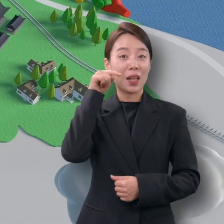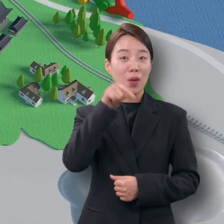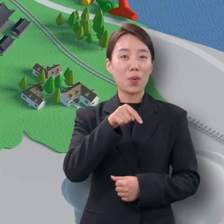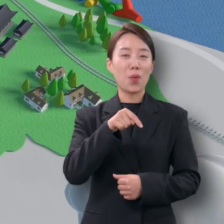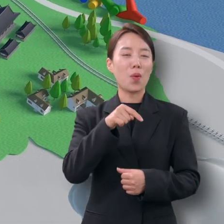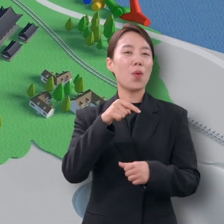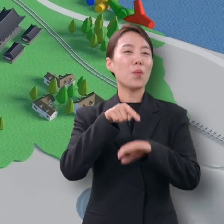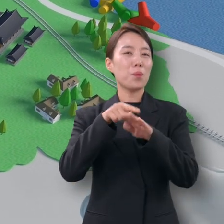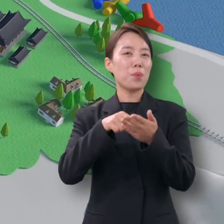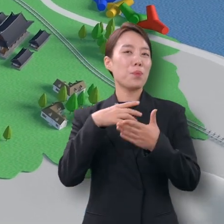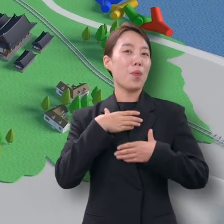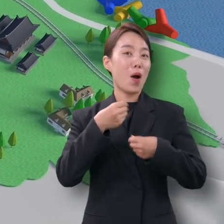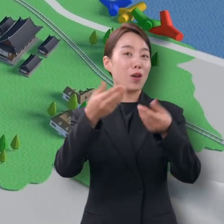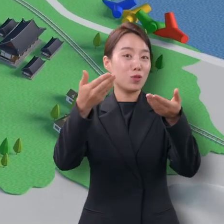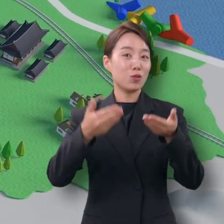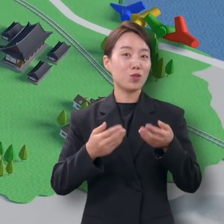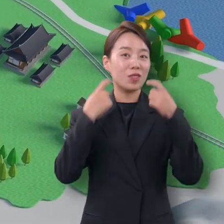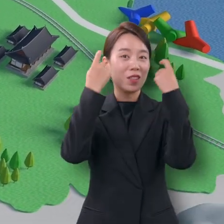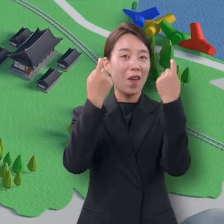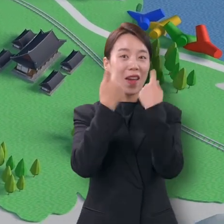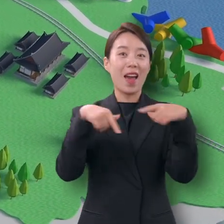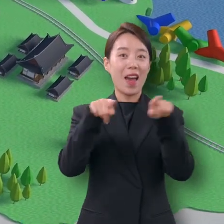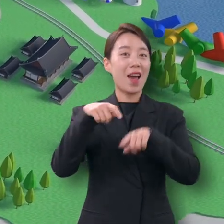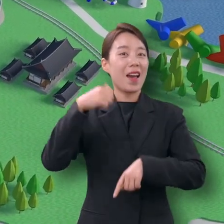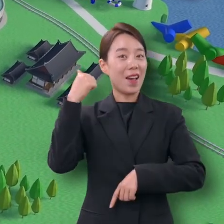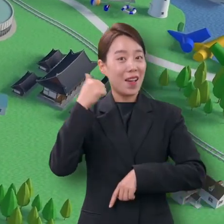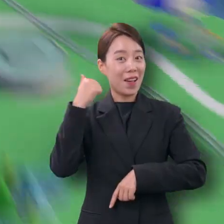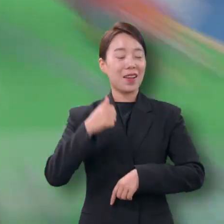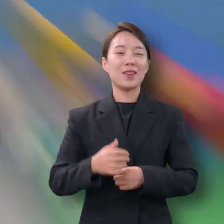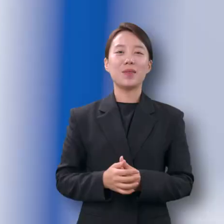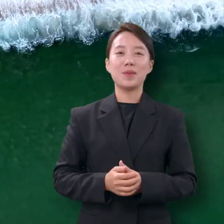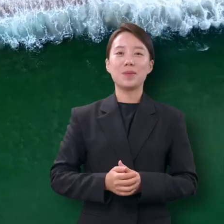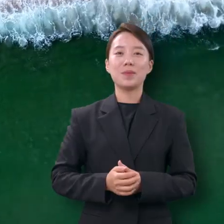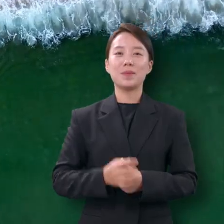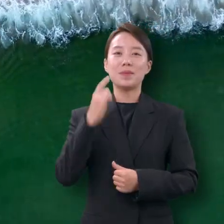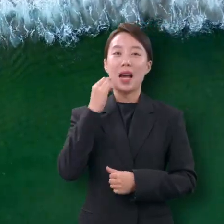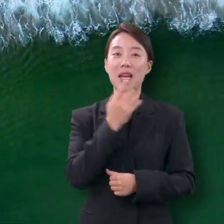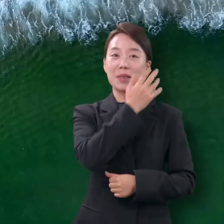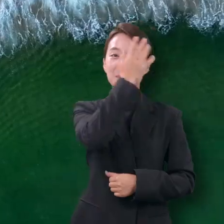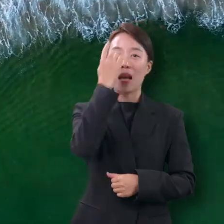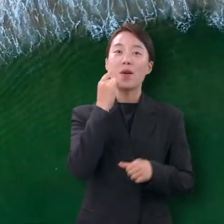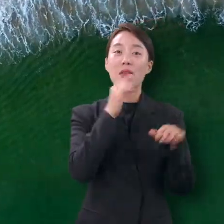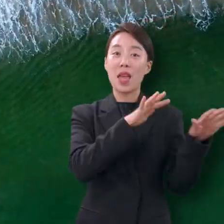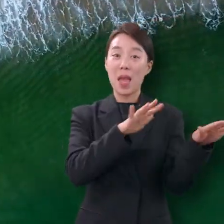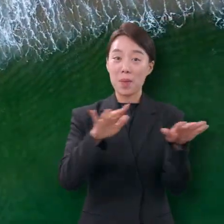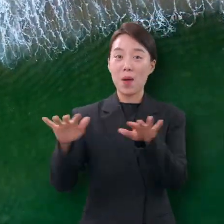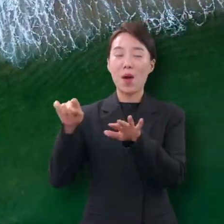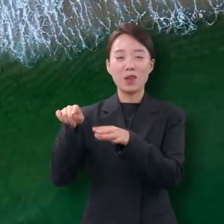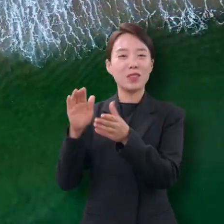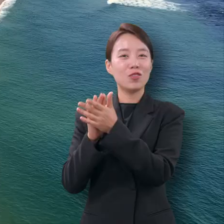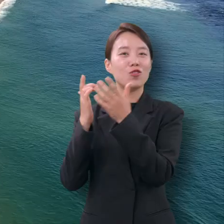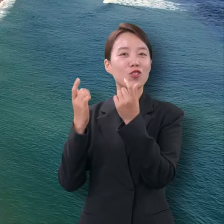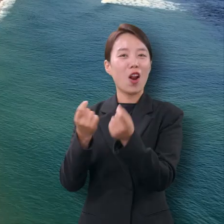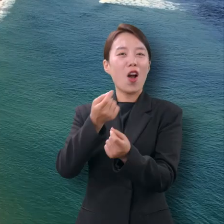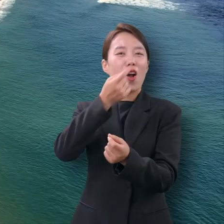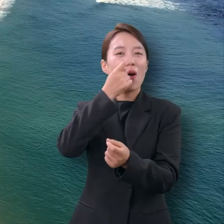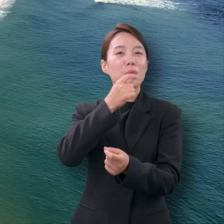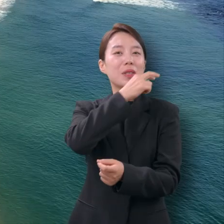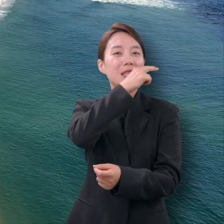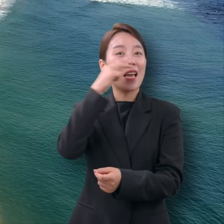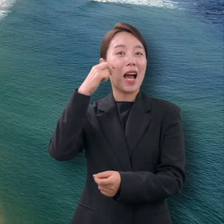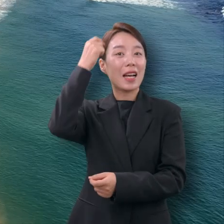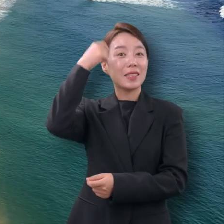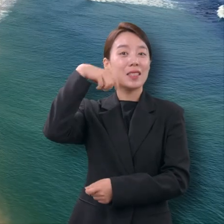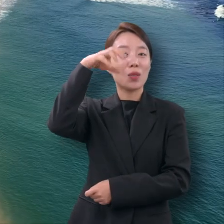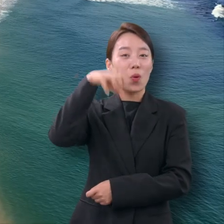향기로 힐링하는 여행, 우리와 함께 떠나볼래요? 아름다운 해변을 벗삼아 커피향을